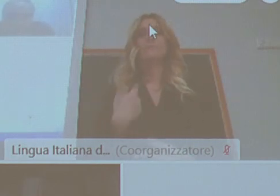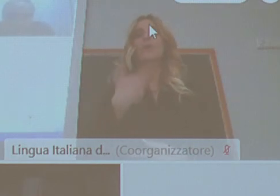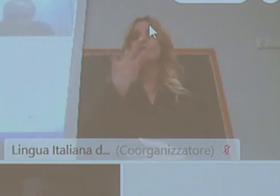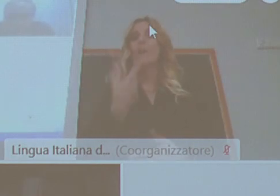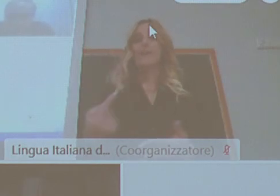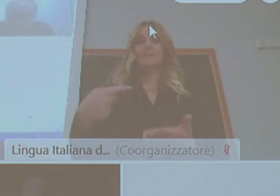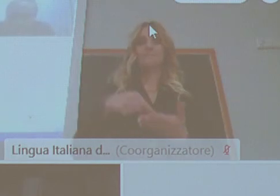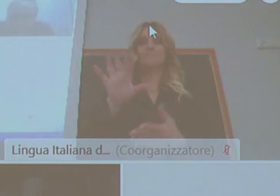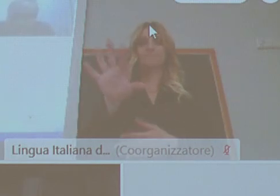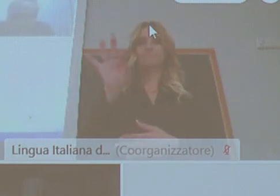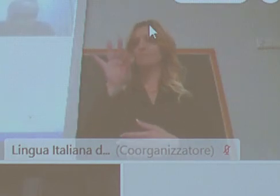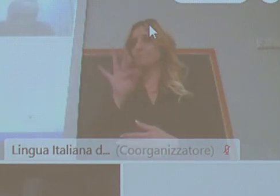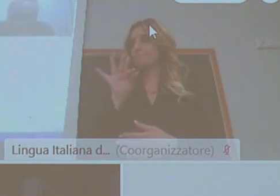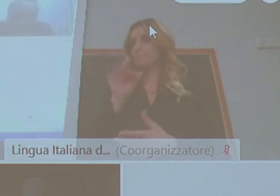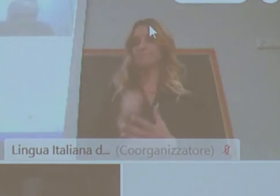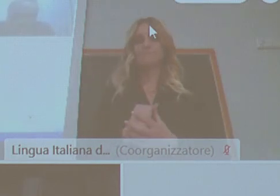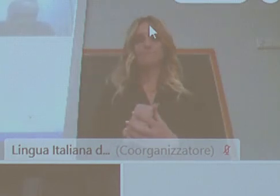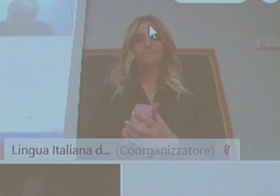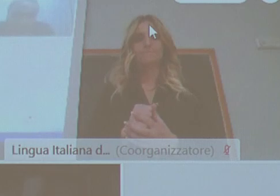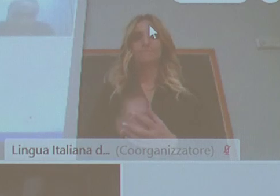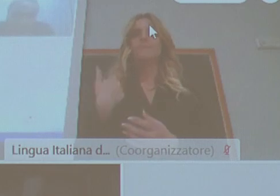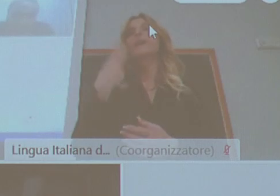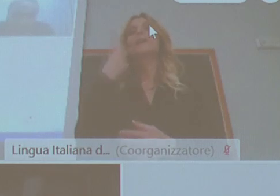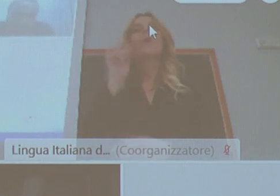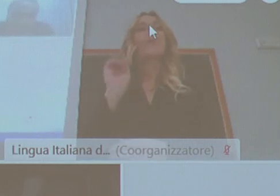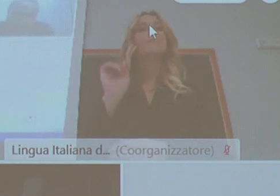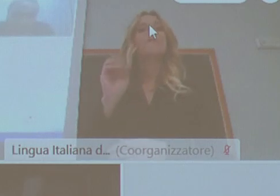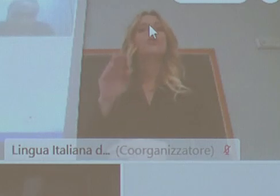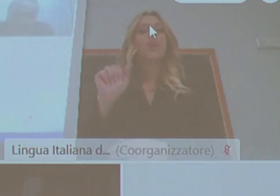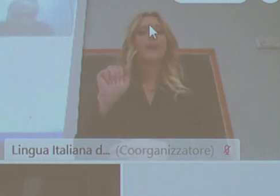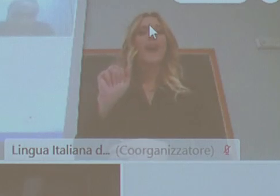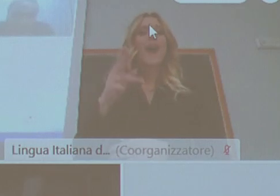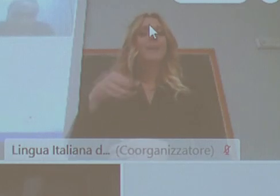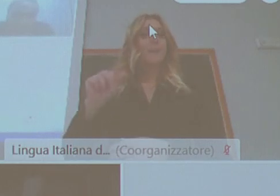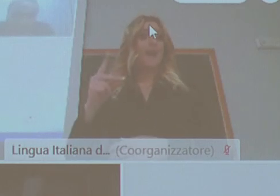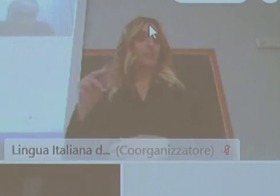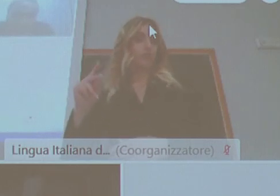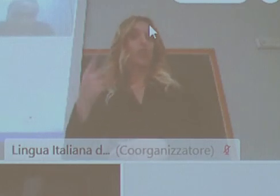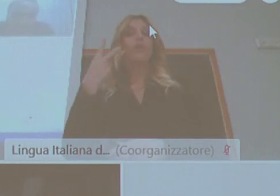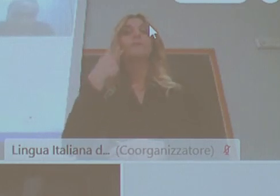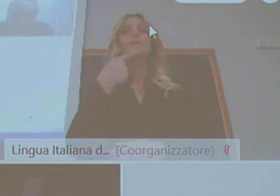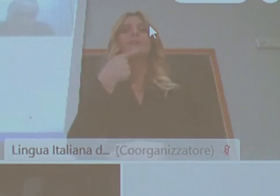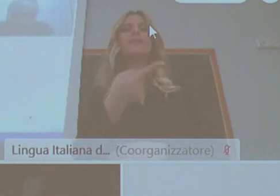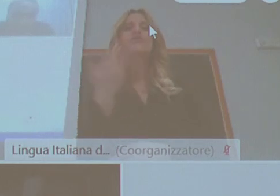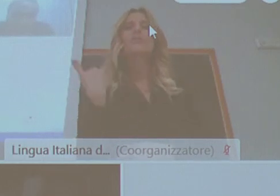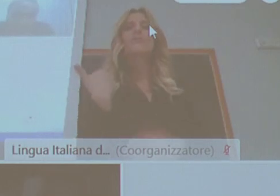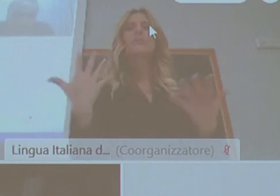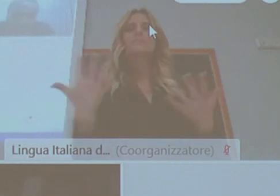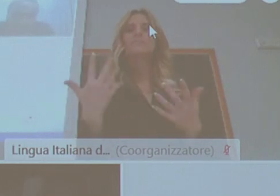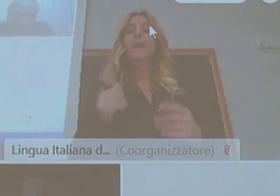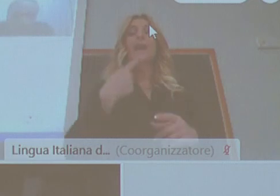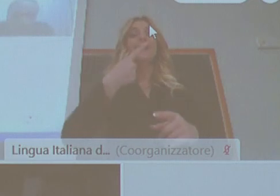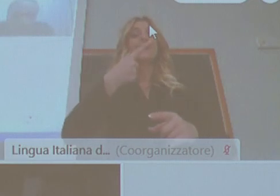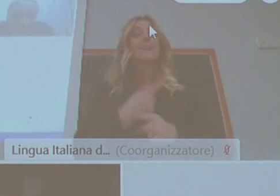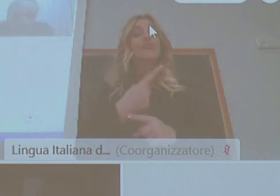riprendo le fila del professor Armando quando dice che è necessario,